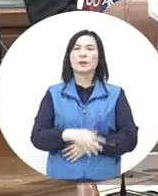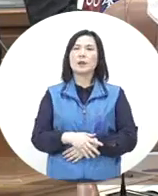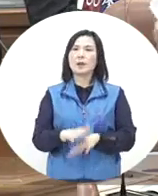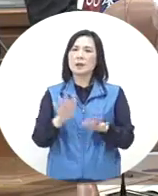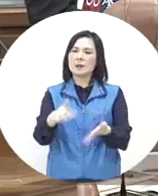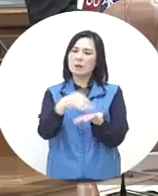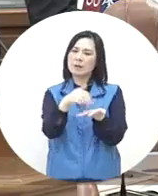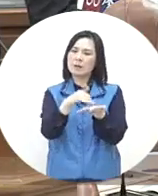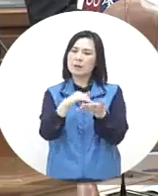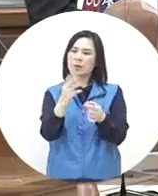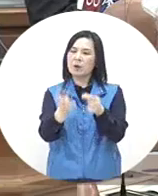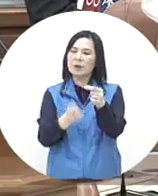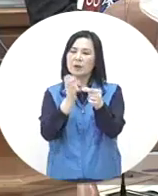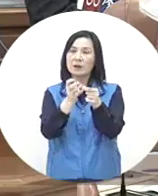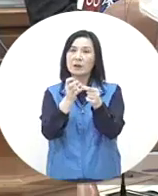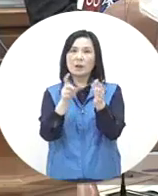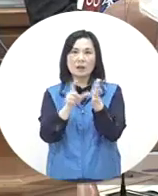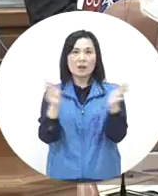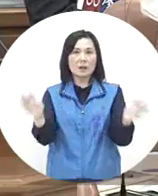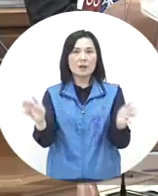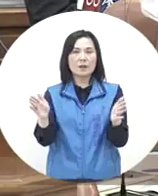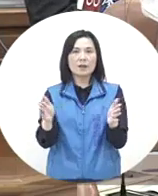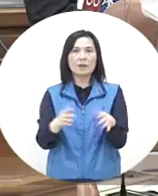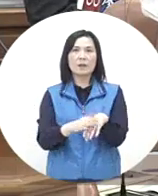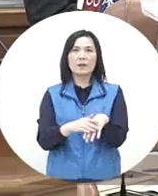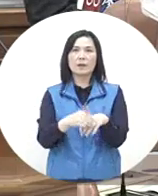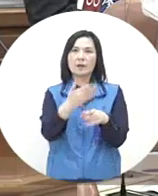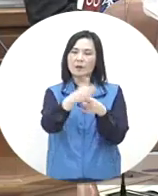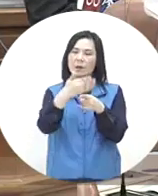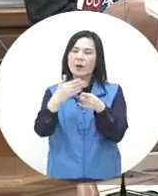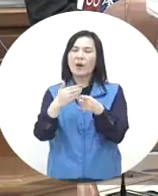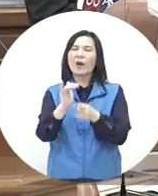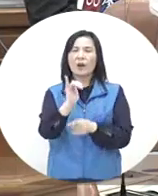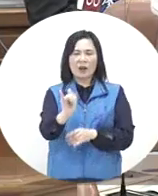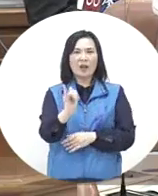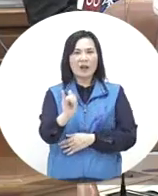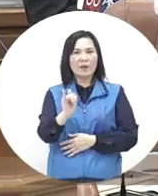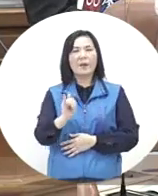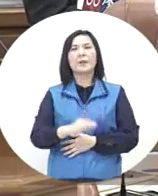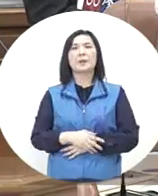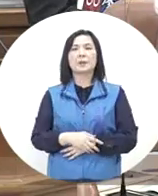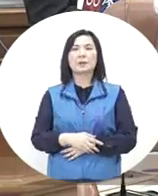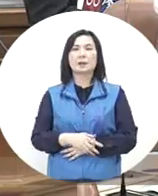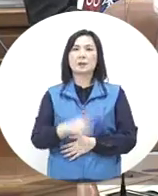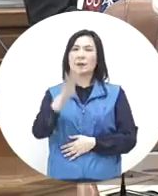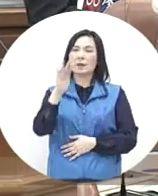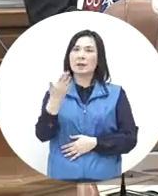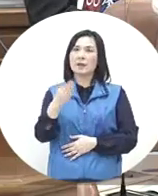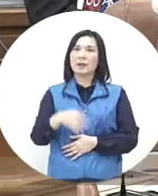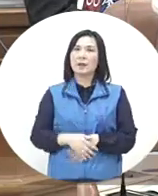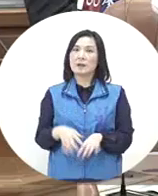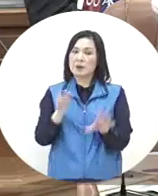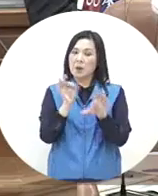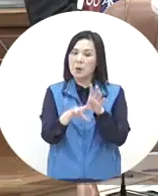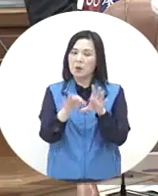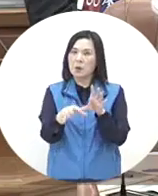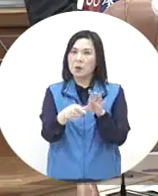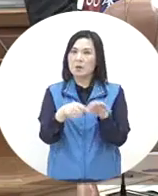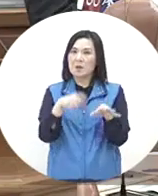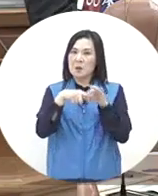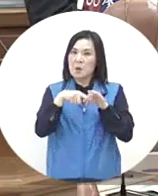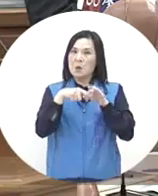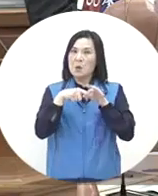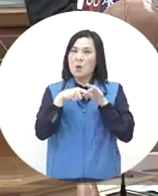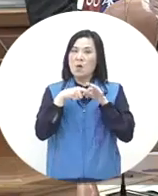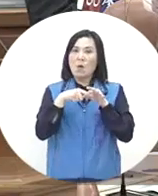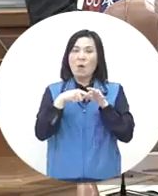的来算，我们目前还是可以。那最重要，我们怎么样在资本投资上创造更高的效益？你这么